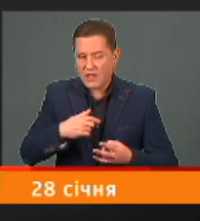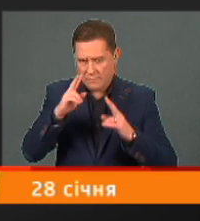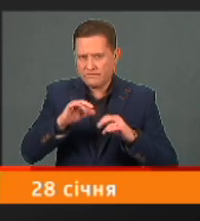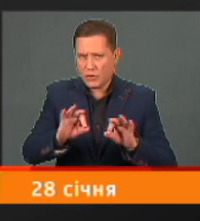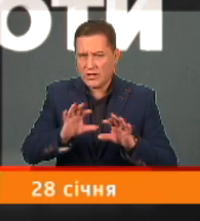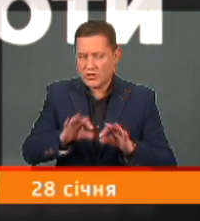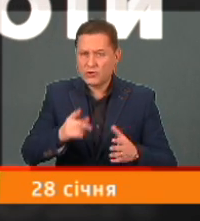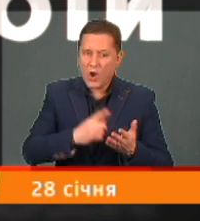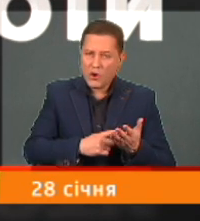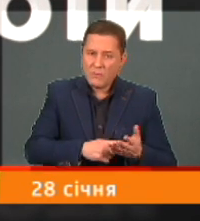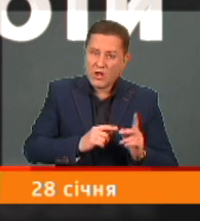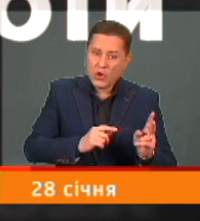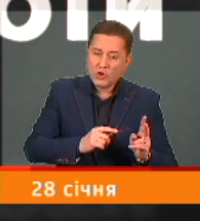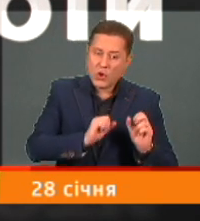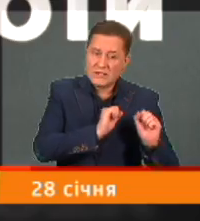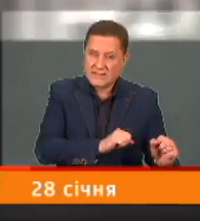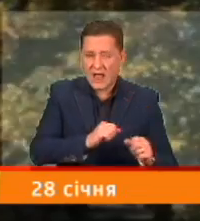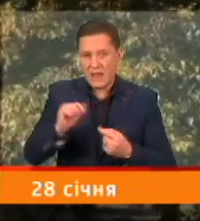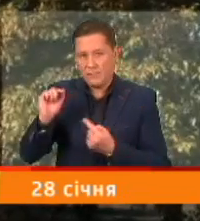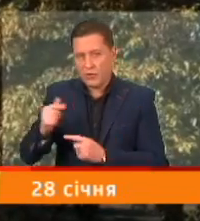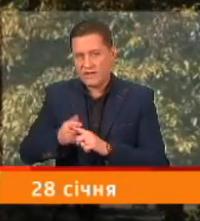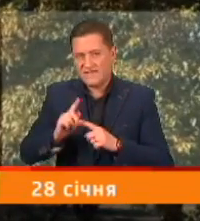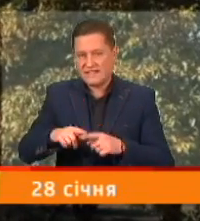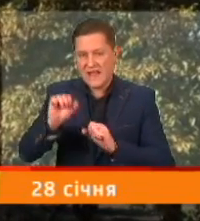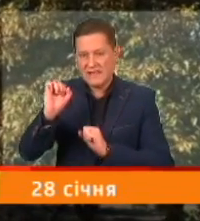хто за і проти цієї заборони.